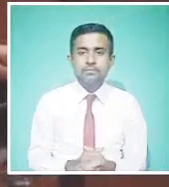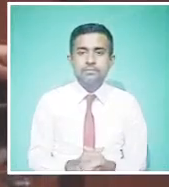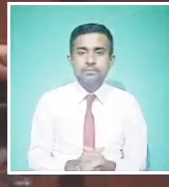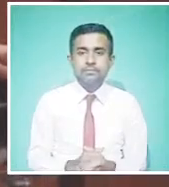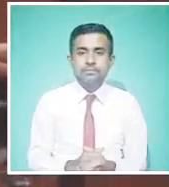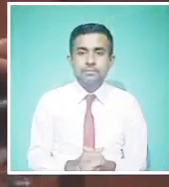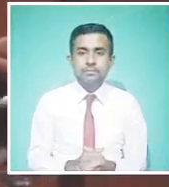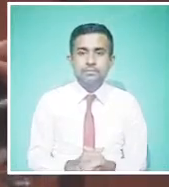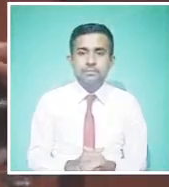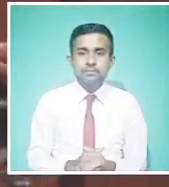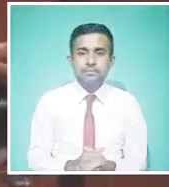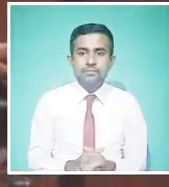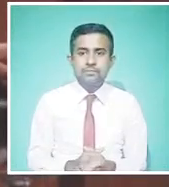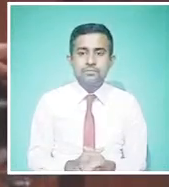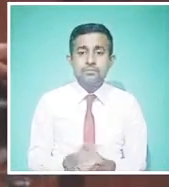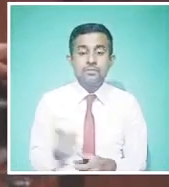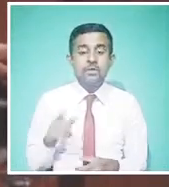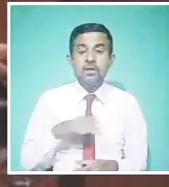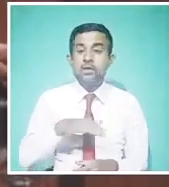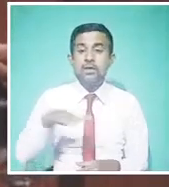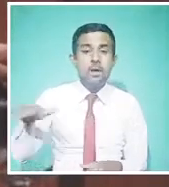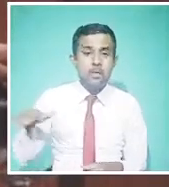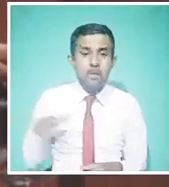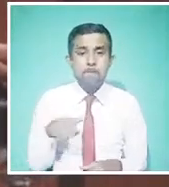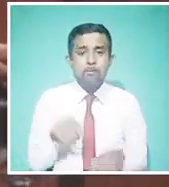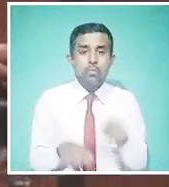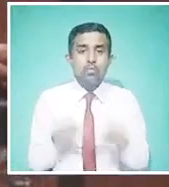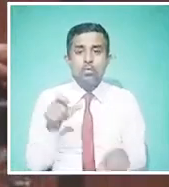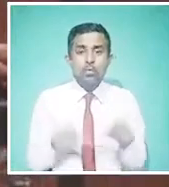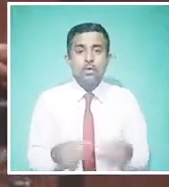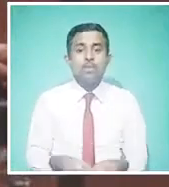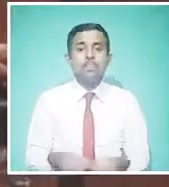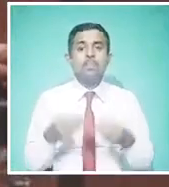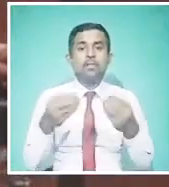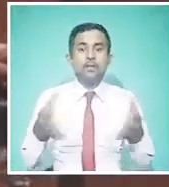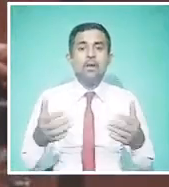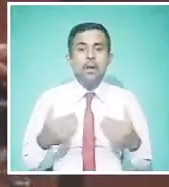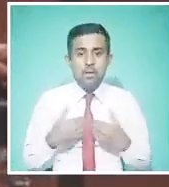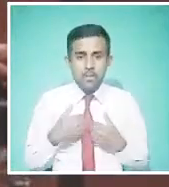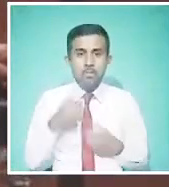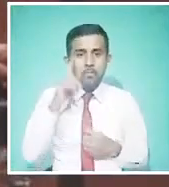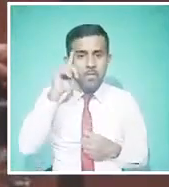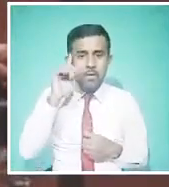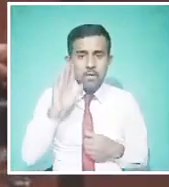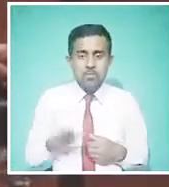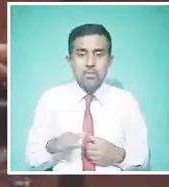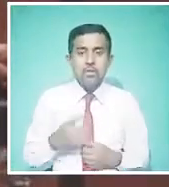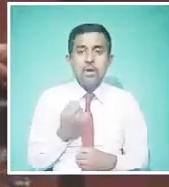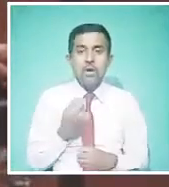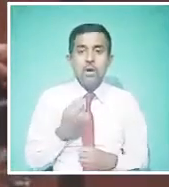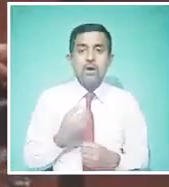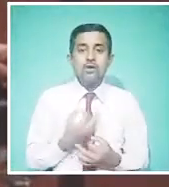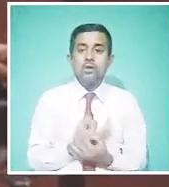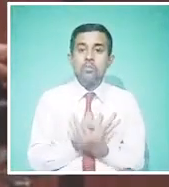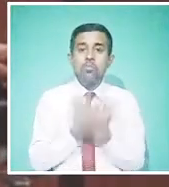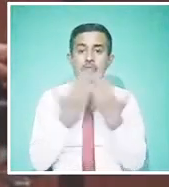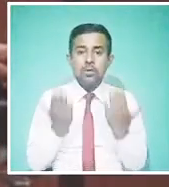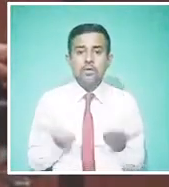வழங்கி நீங்கள் எதிர்பார்க்கின்ற அந்த பொருளாதார மீட்புக்காக அவற்றை பயன்படுத்த வேண்டும் என்று நான் இந்த நேரத்தில்